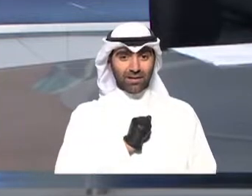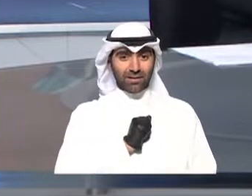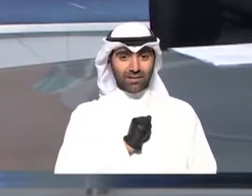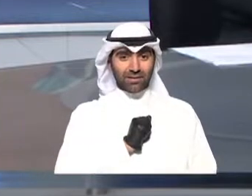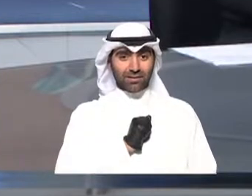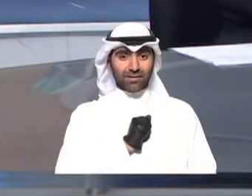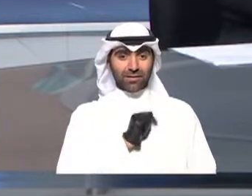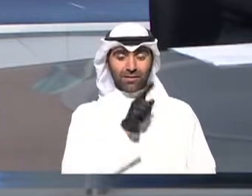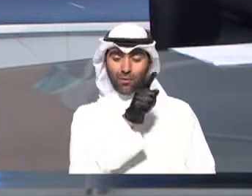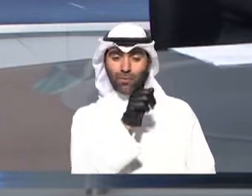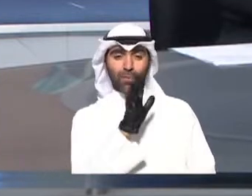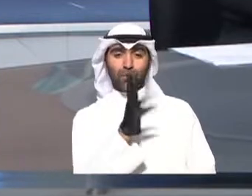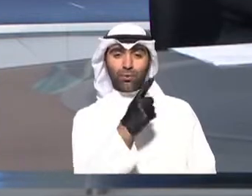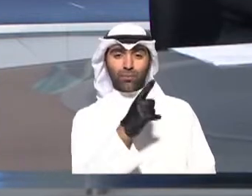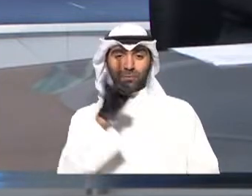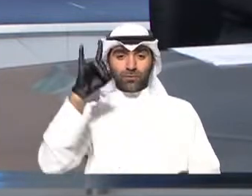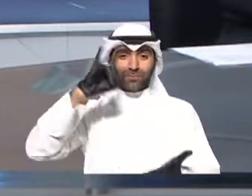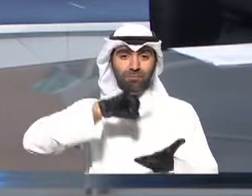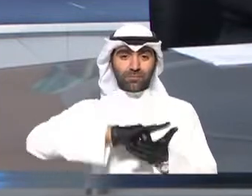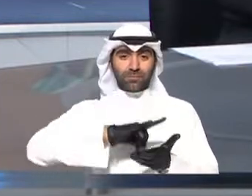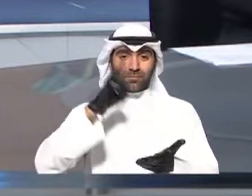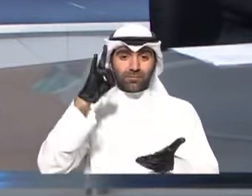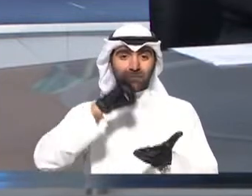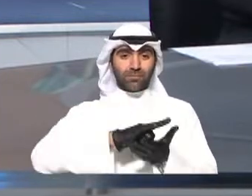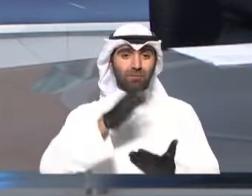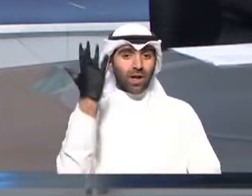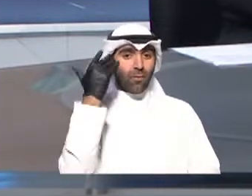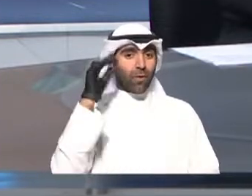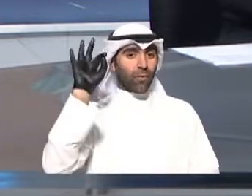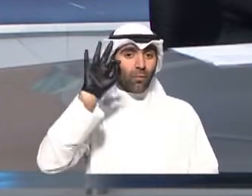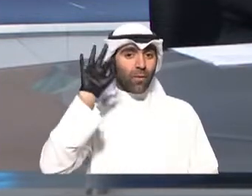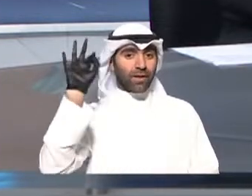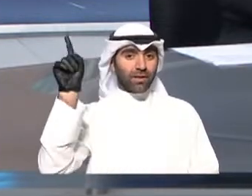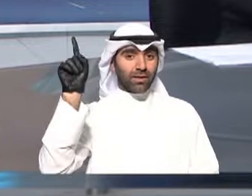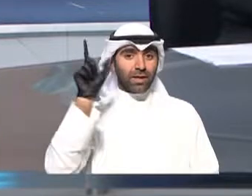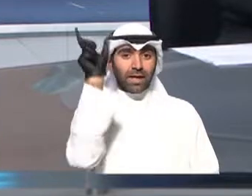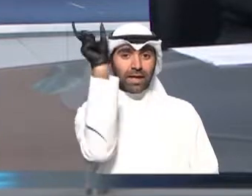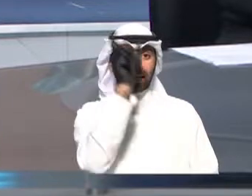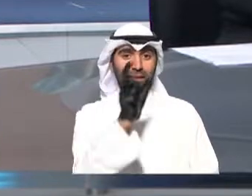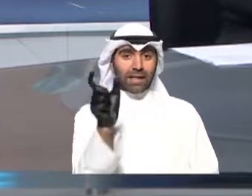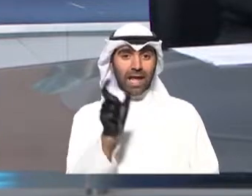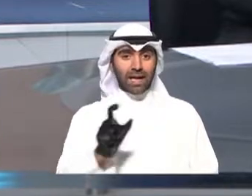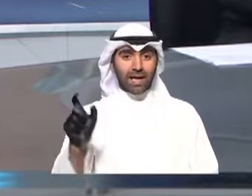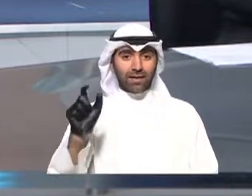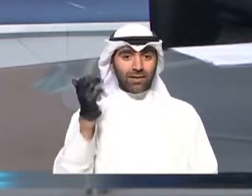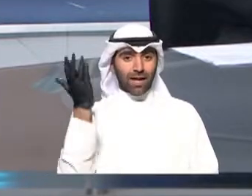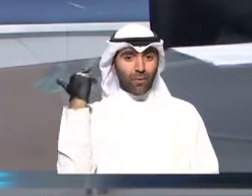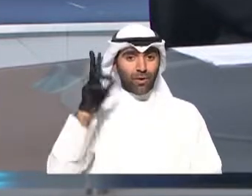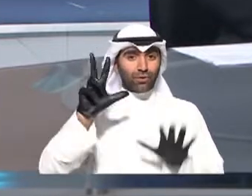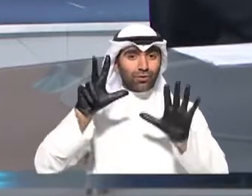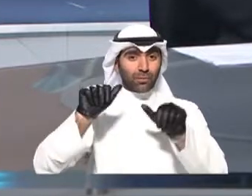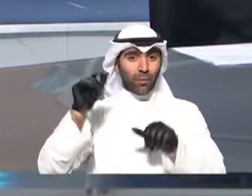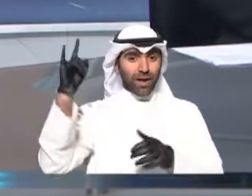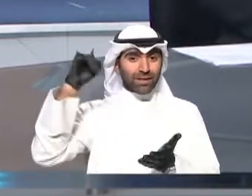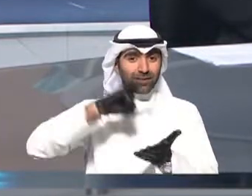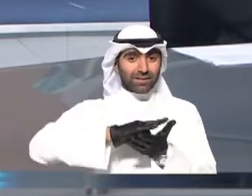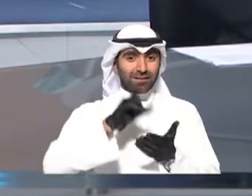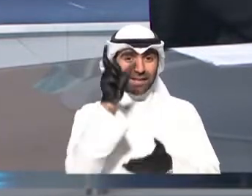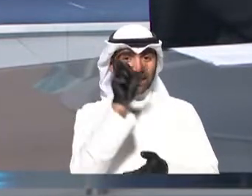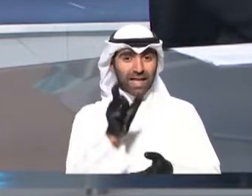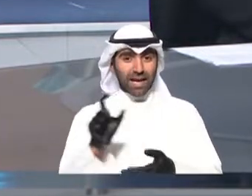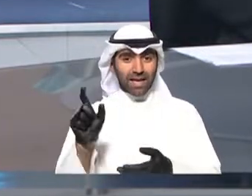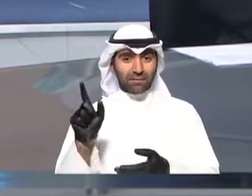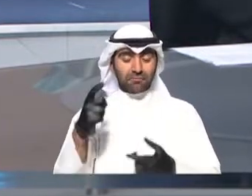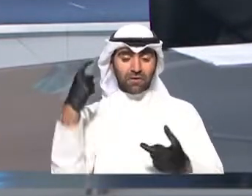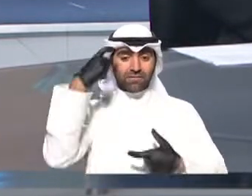هم ممن تم إجلاؤهم من العاصمة الإيطالية روما عبر رحلة الإجلاء التي نفذتها القوة